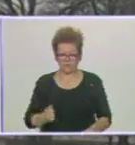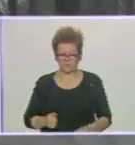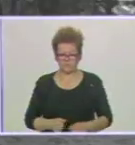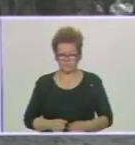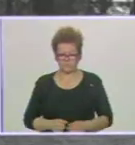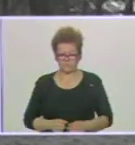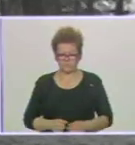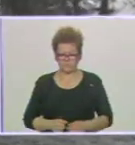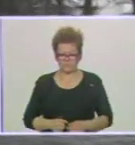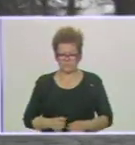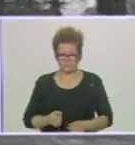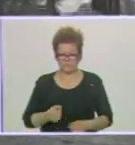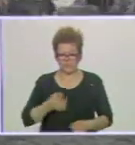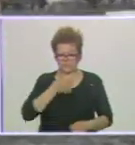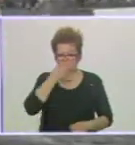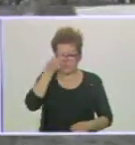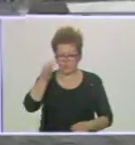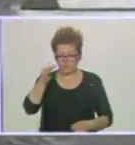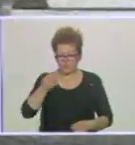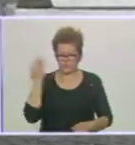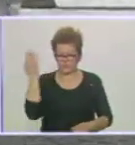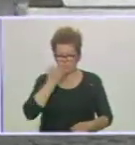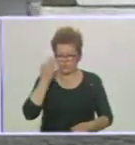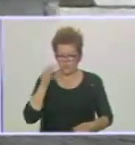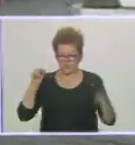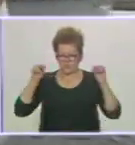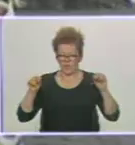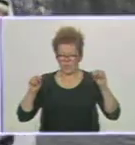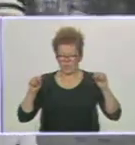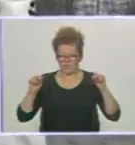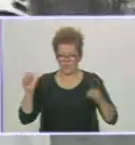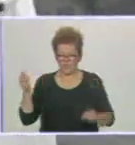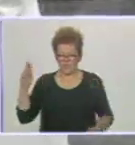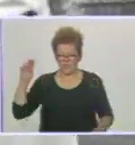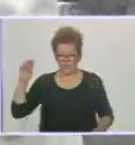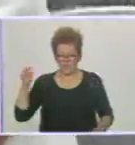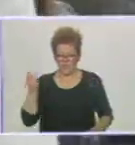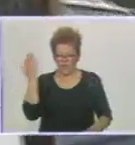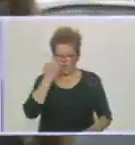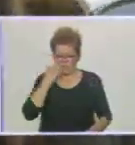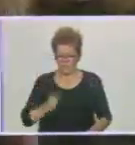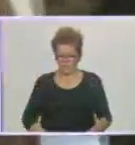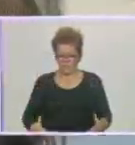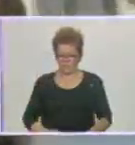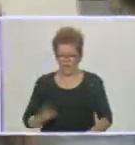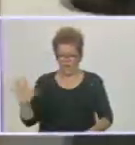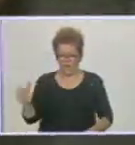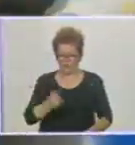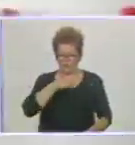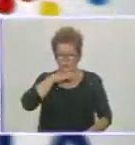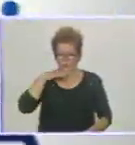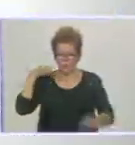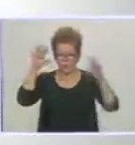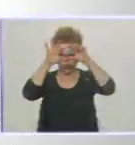dar se pare că sfaturile pe care le-am primit de la doamna Aurelia mi-au fost de folos, pentru că ulterior am reușit să obțin și foarte multe